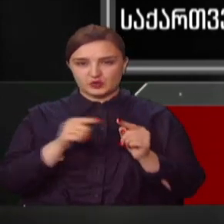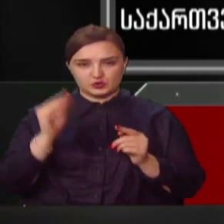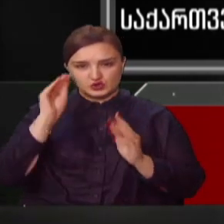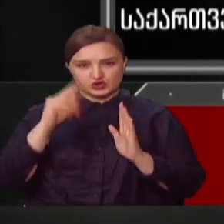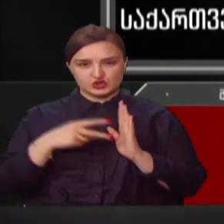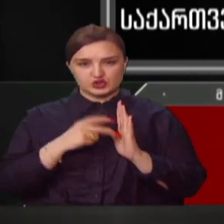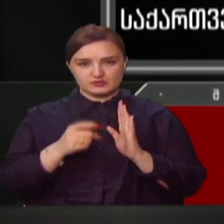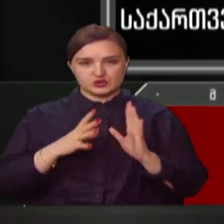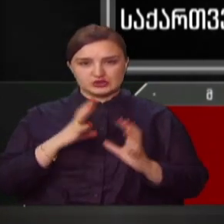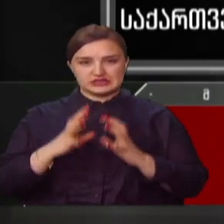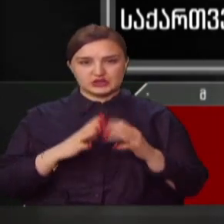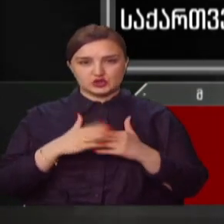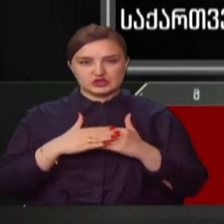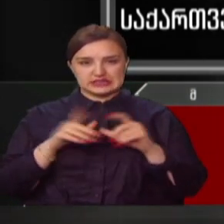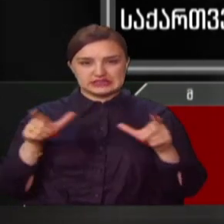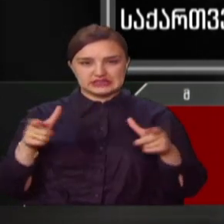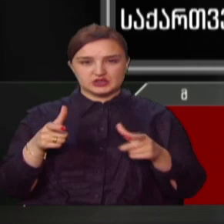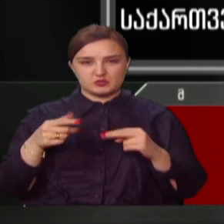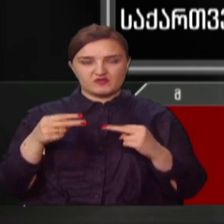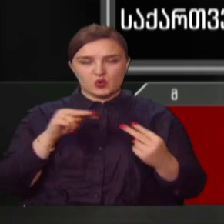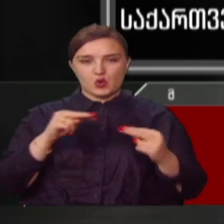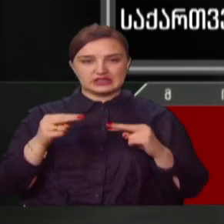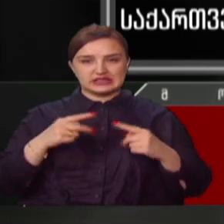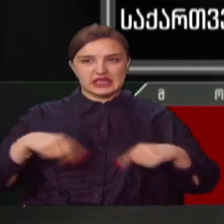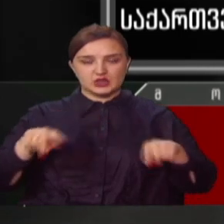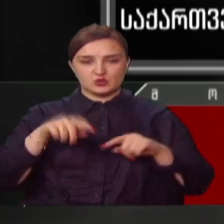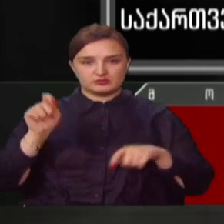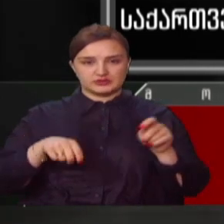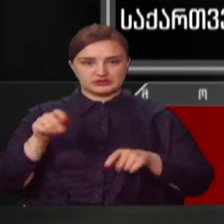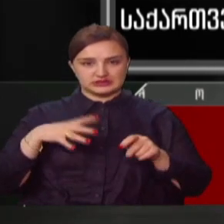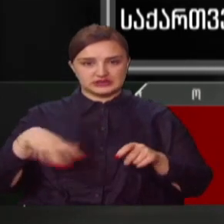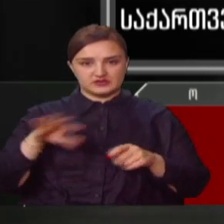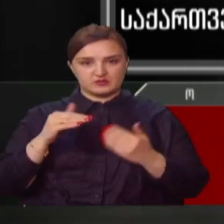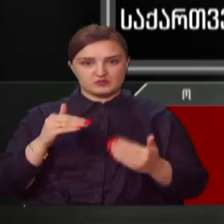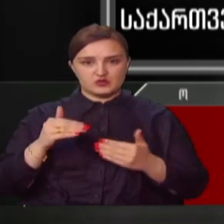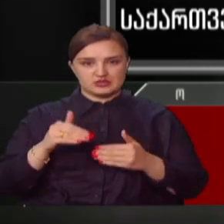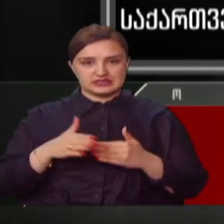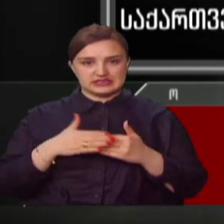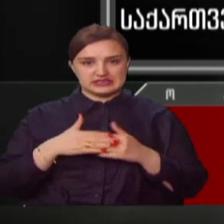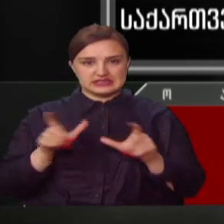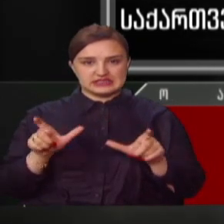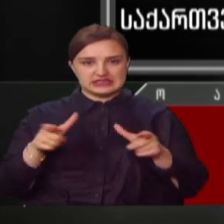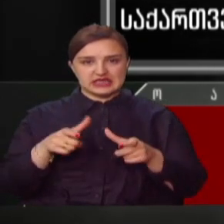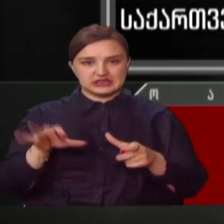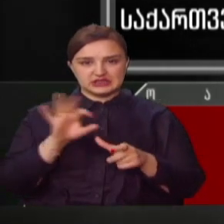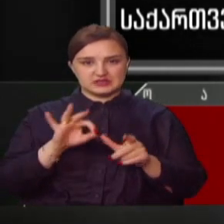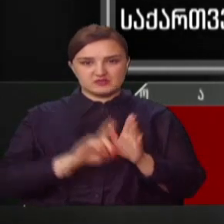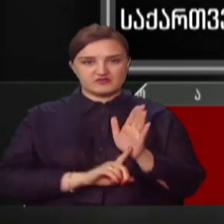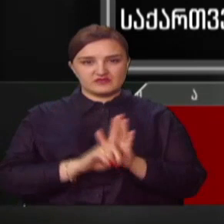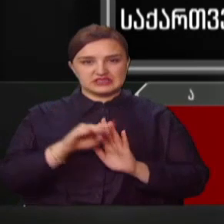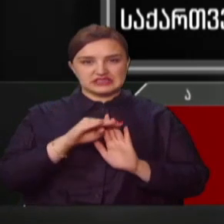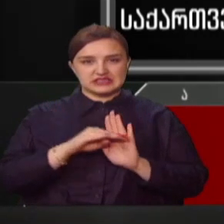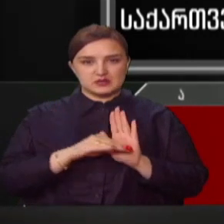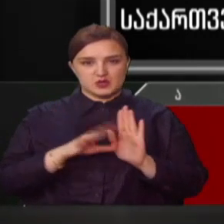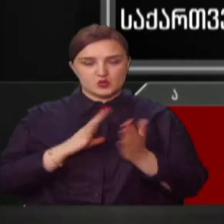იყო საერთაშორისო სანქციების კოორდინატორების მიერ საქართველოში ვიზიტის დროს და საქართველოს მიერ სანქციების აღსრულებისთვის დანერგილმა სისტემამ მიიღო